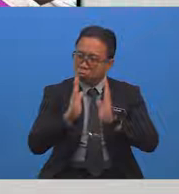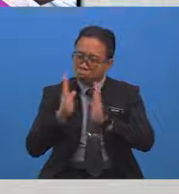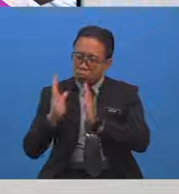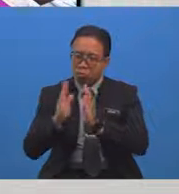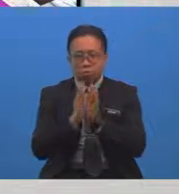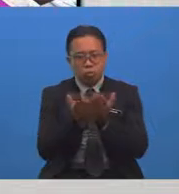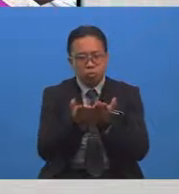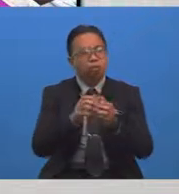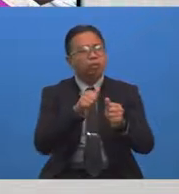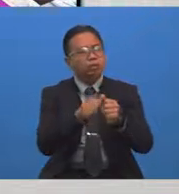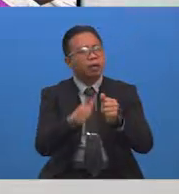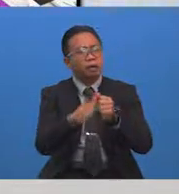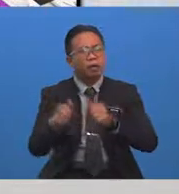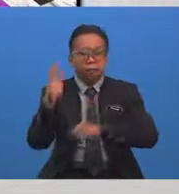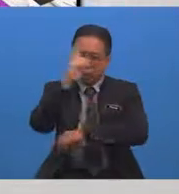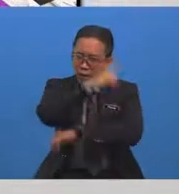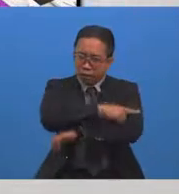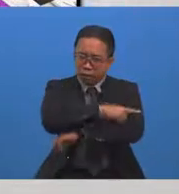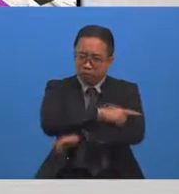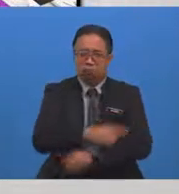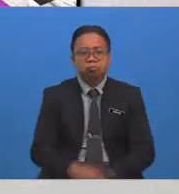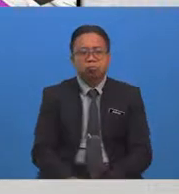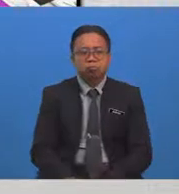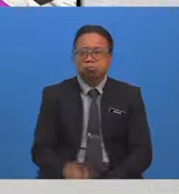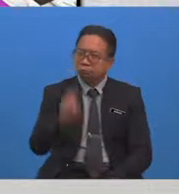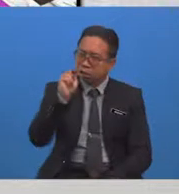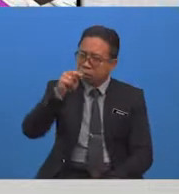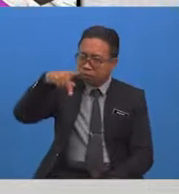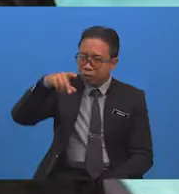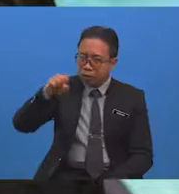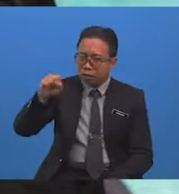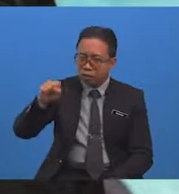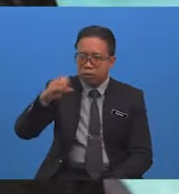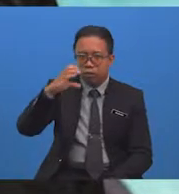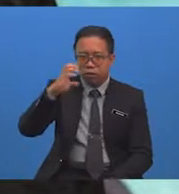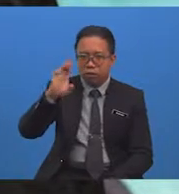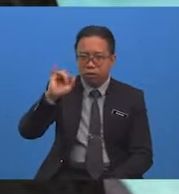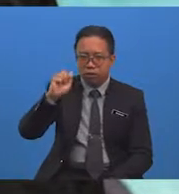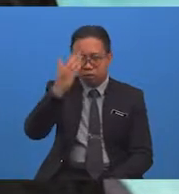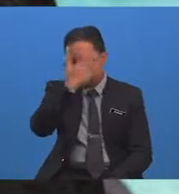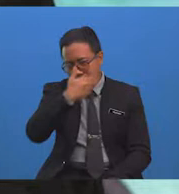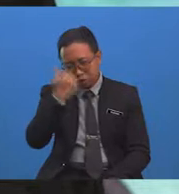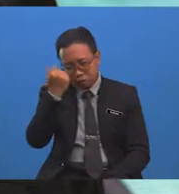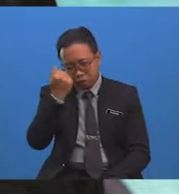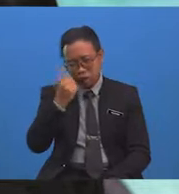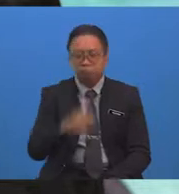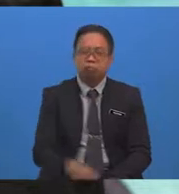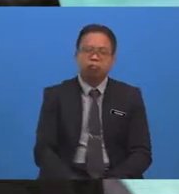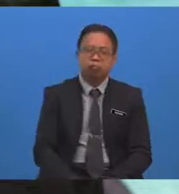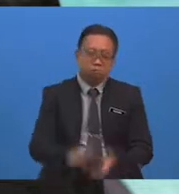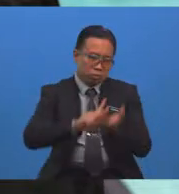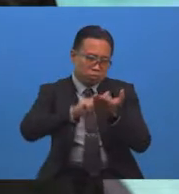pada setiap hari supaya pusat sumber kami sentiasa jujur ya terima Cafe zuhrawati kerana